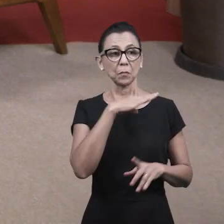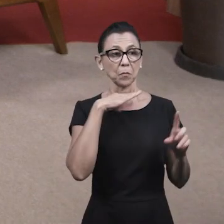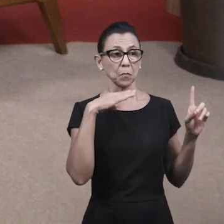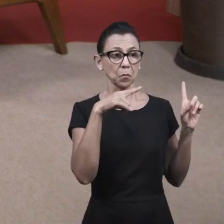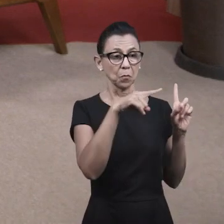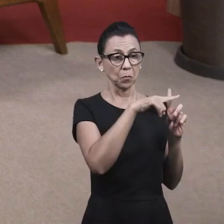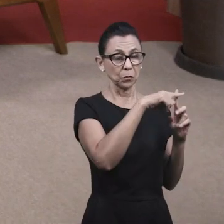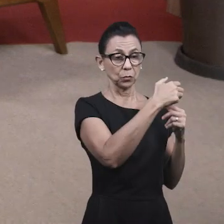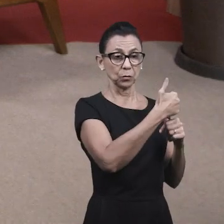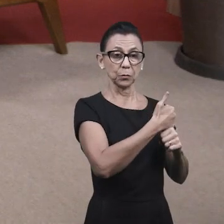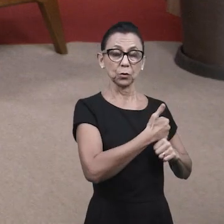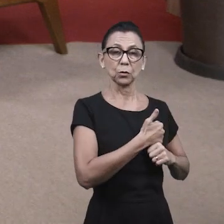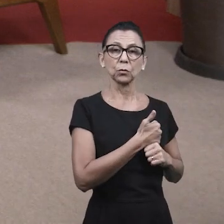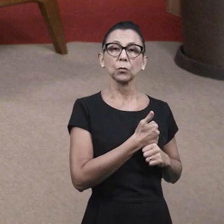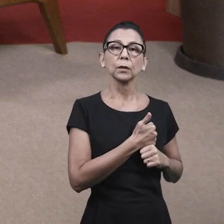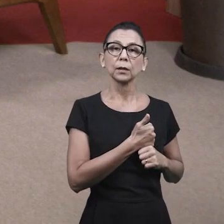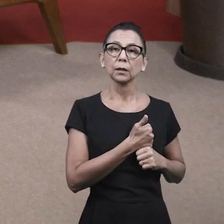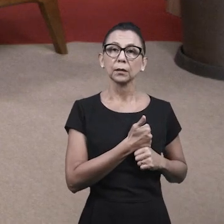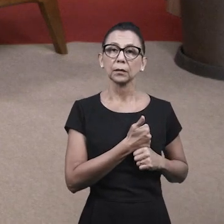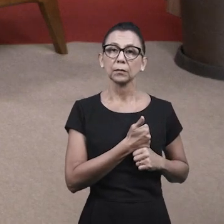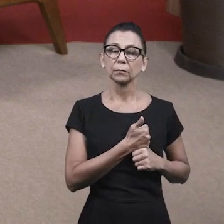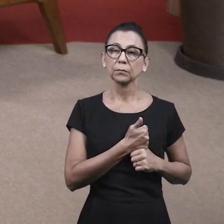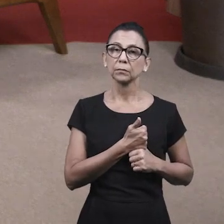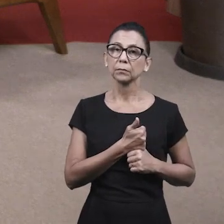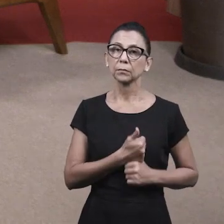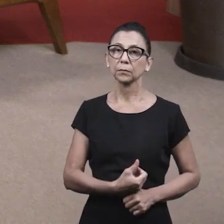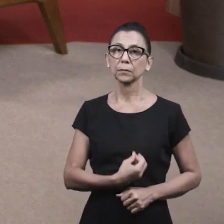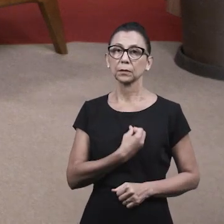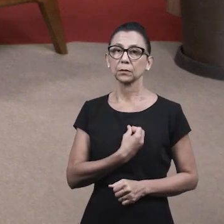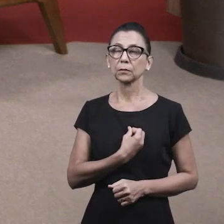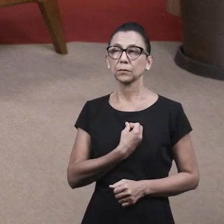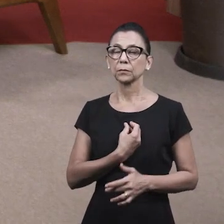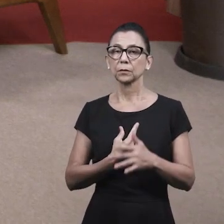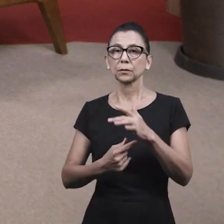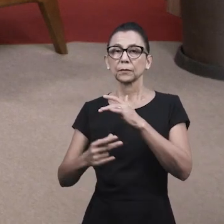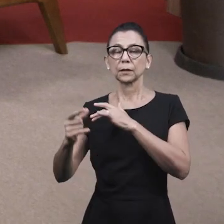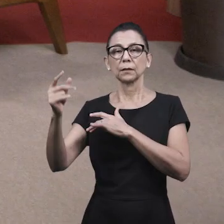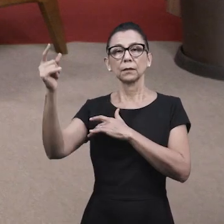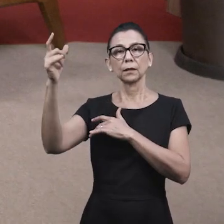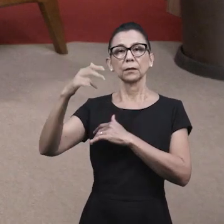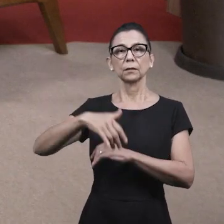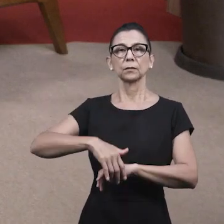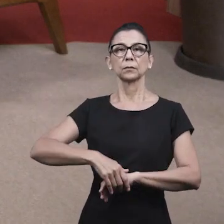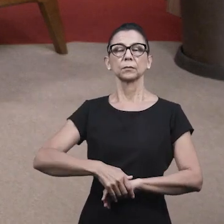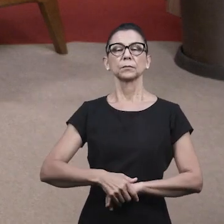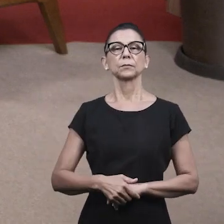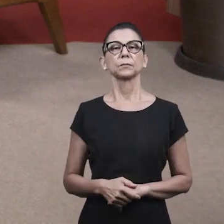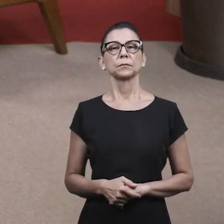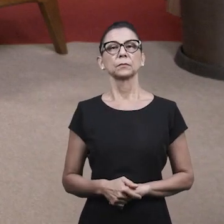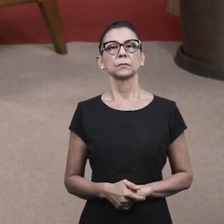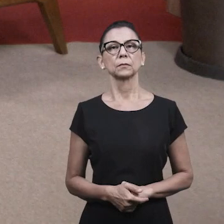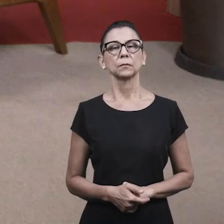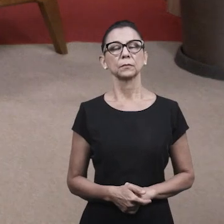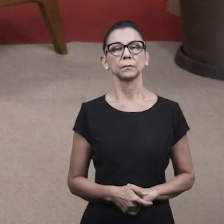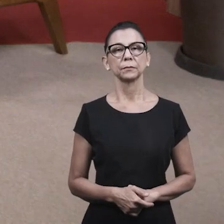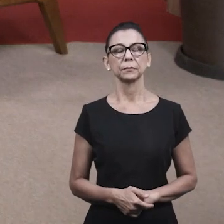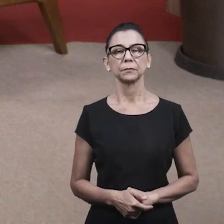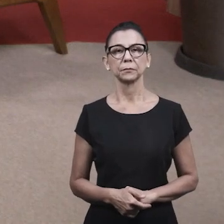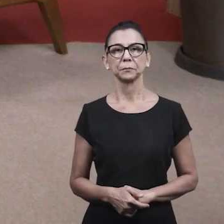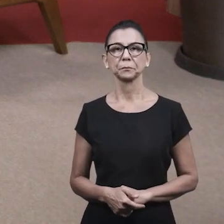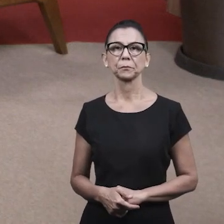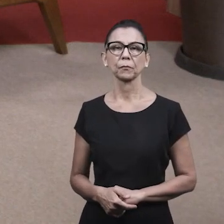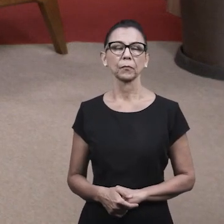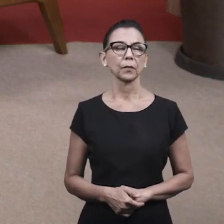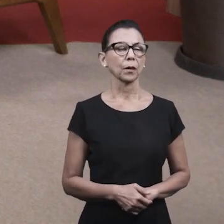notre mort, pour nous donner sa vie. Il est mort à notre place. Daniel, il y